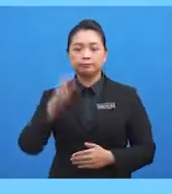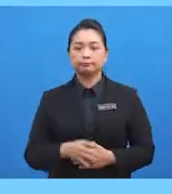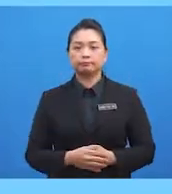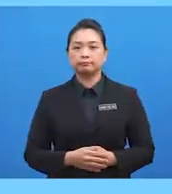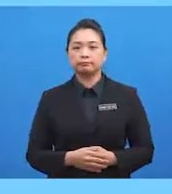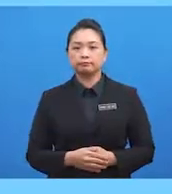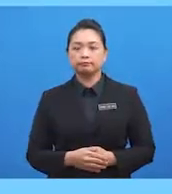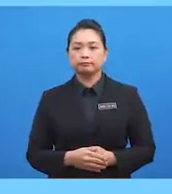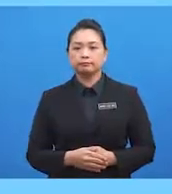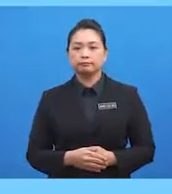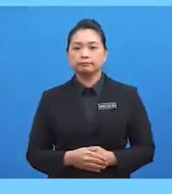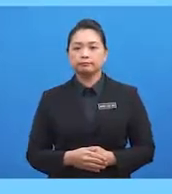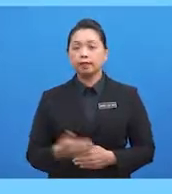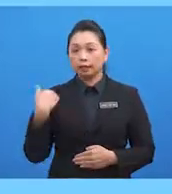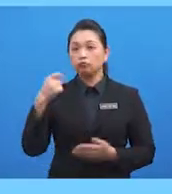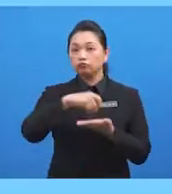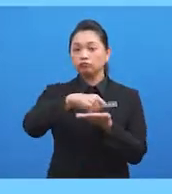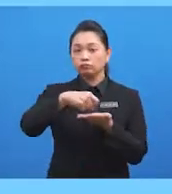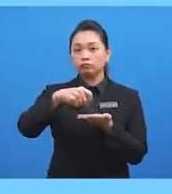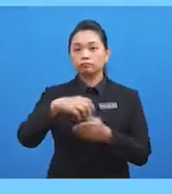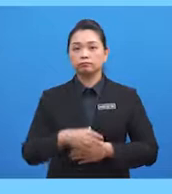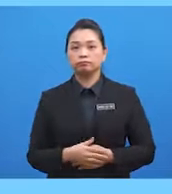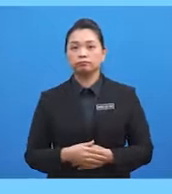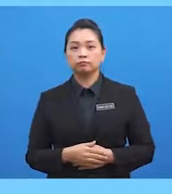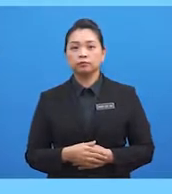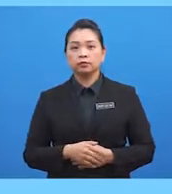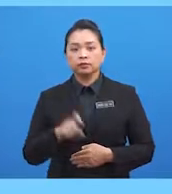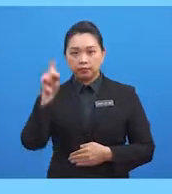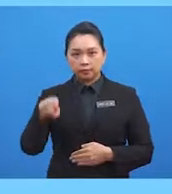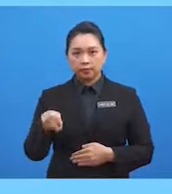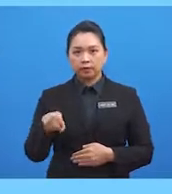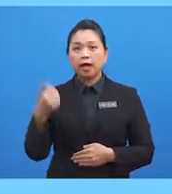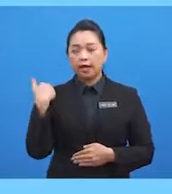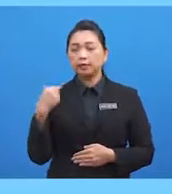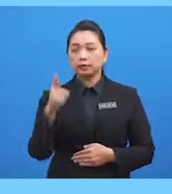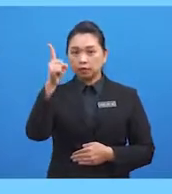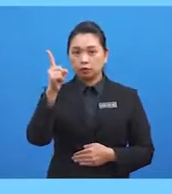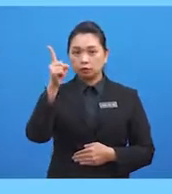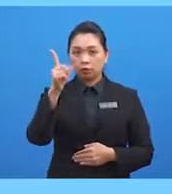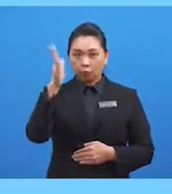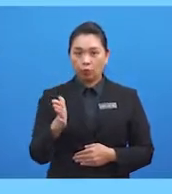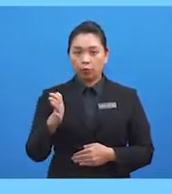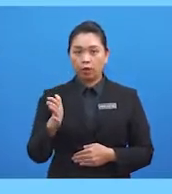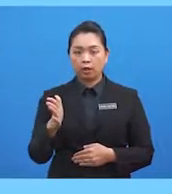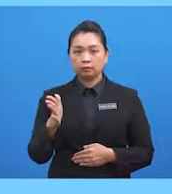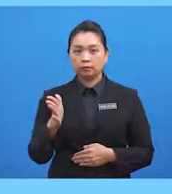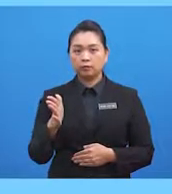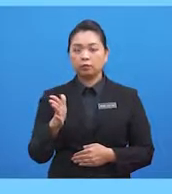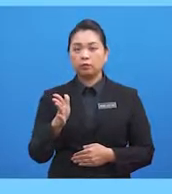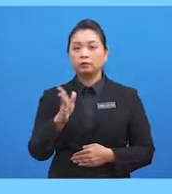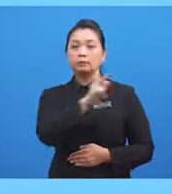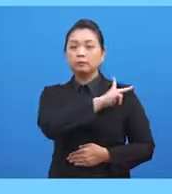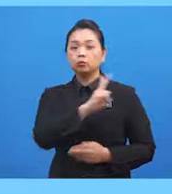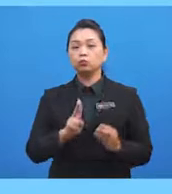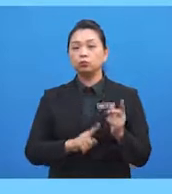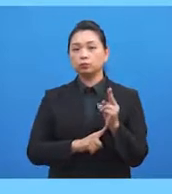Persekutuan memaktubkan antaranya maka hendaklah ada seorang kepala utama negara